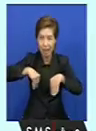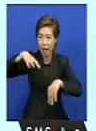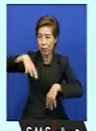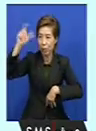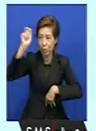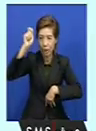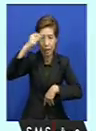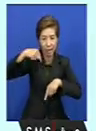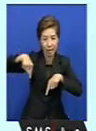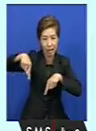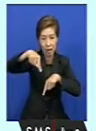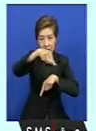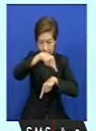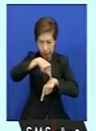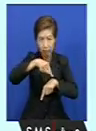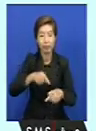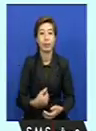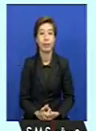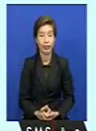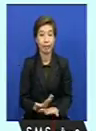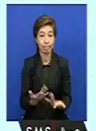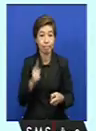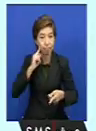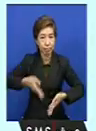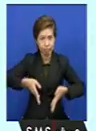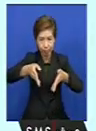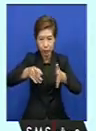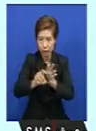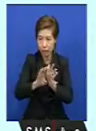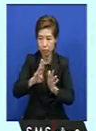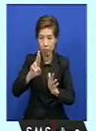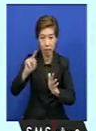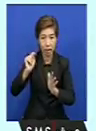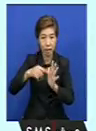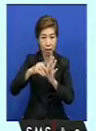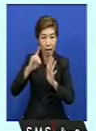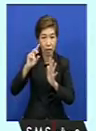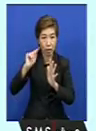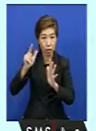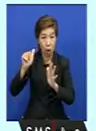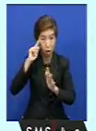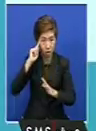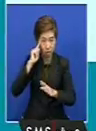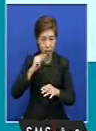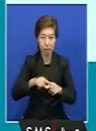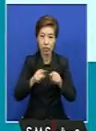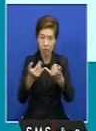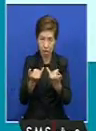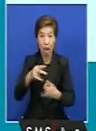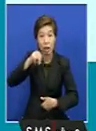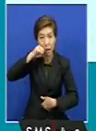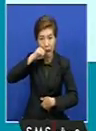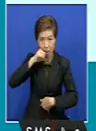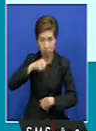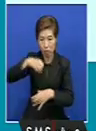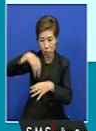สอถนนมหาราชถนนมหานครถนนบรรทัดทองรายชื่อต่อไปนี้นะครับก็สำรองน้ำให้เพีย